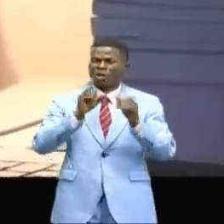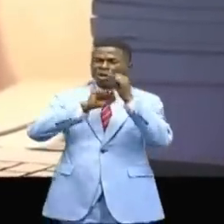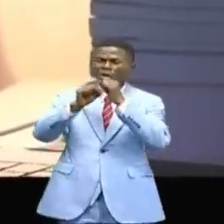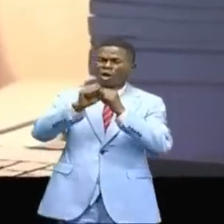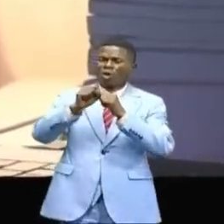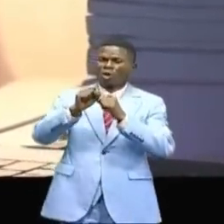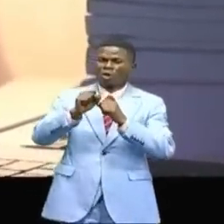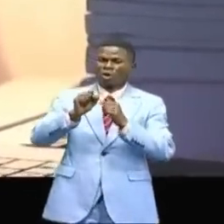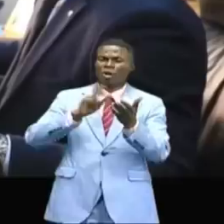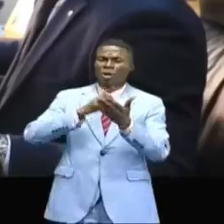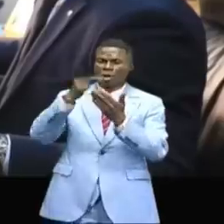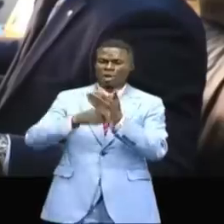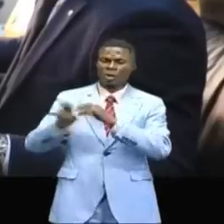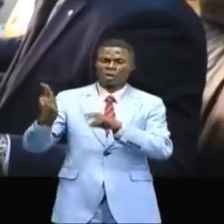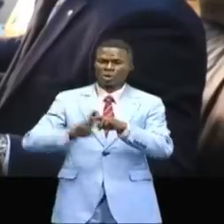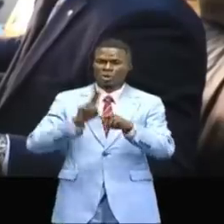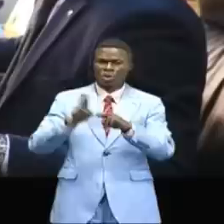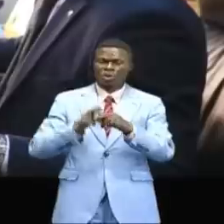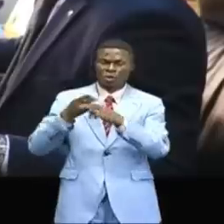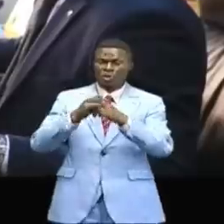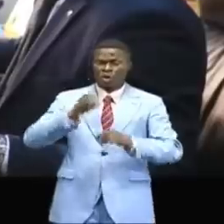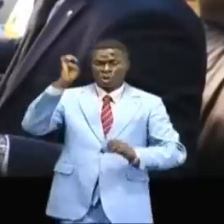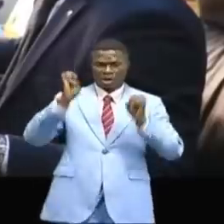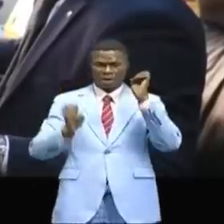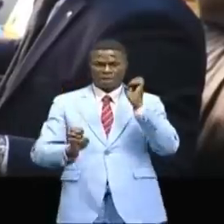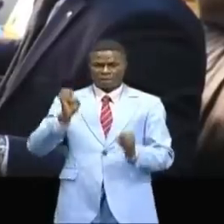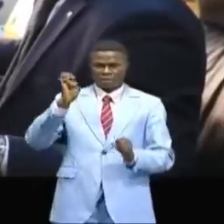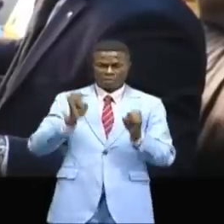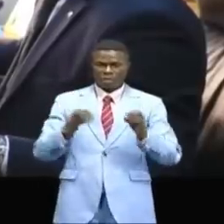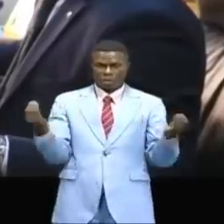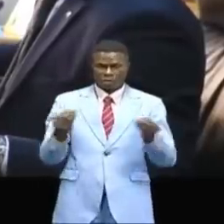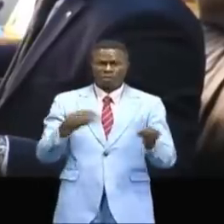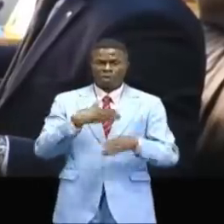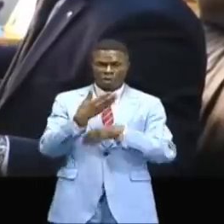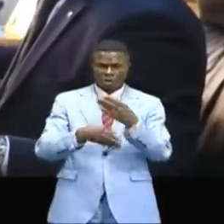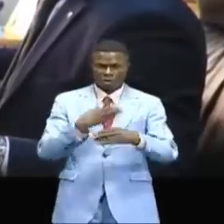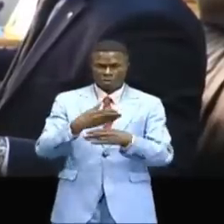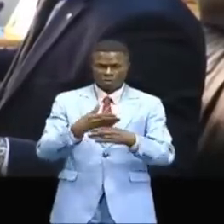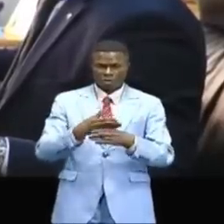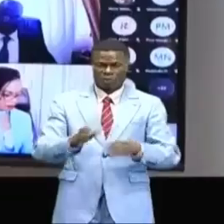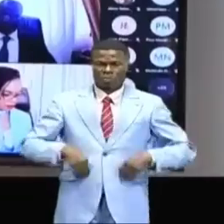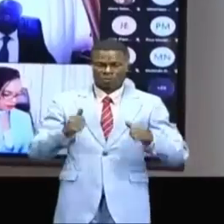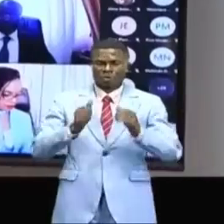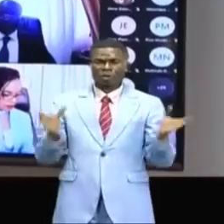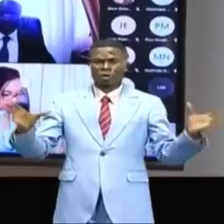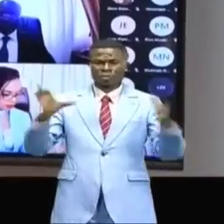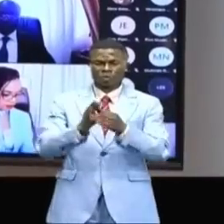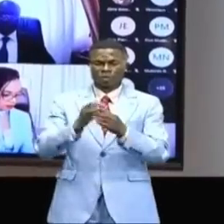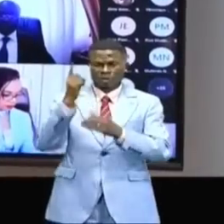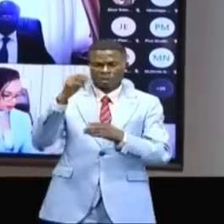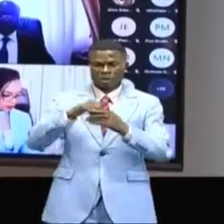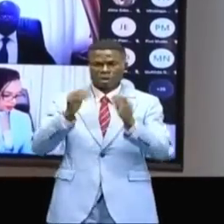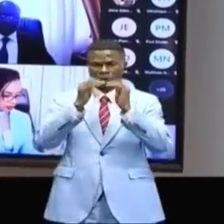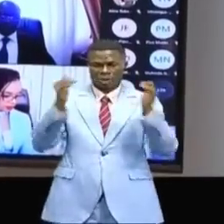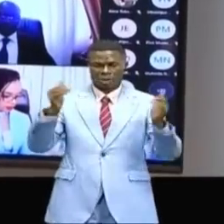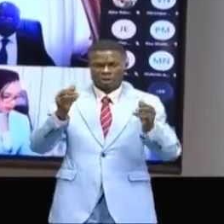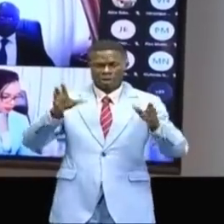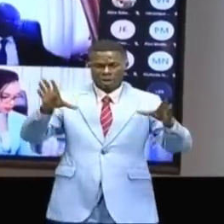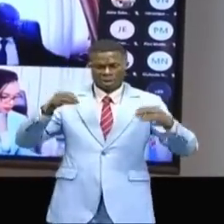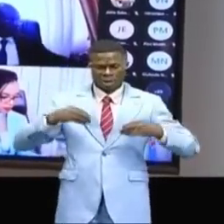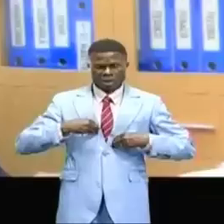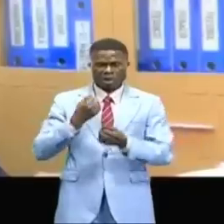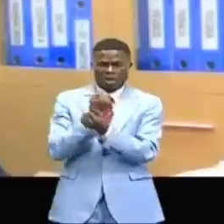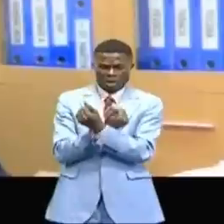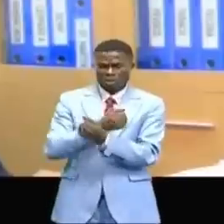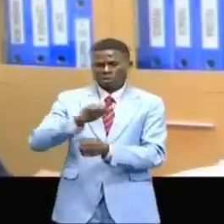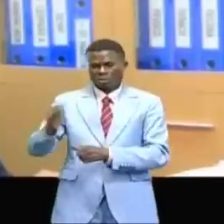fixe le cadre de mise en œuvre et suivi et évaluation en vue d'assurer les vivres collectifs dans la paix, la tolérance et les respects